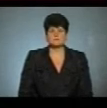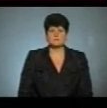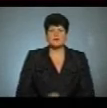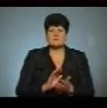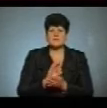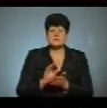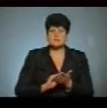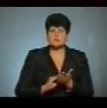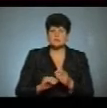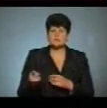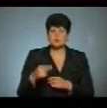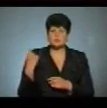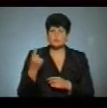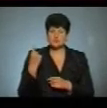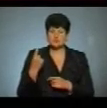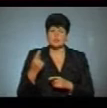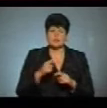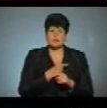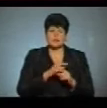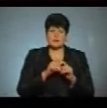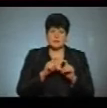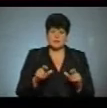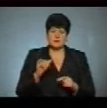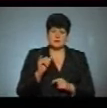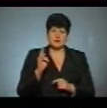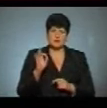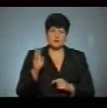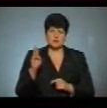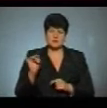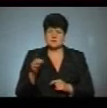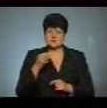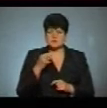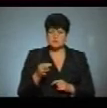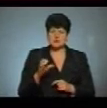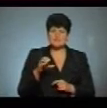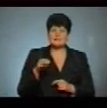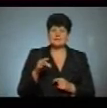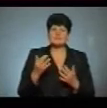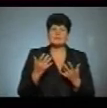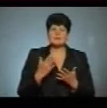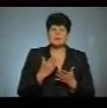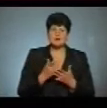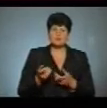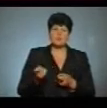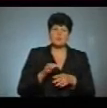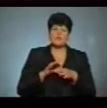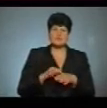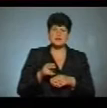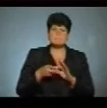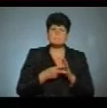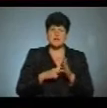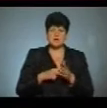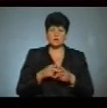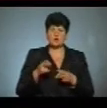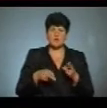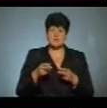Прес-секретарка Тернопільської обласної університетської лікарні Ірина Кошель повідомила, що статистики, скільки мають провести планових операцій в закладі,